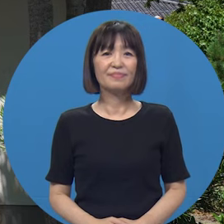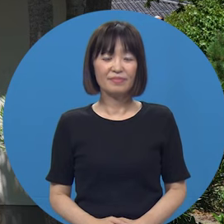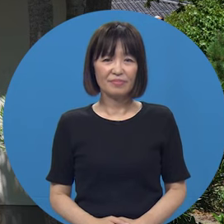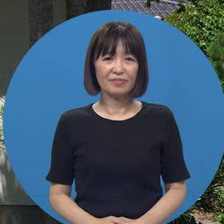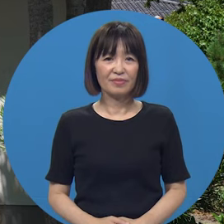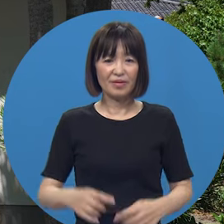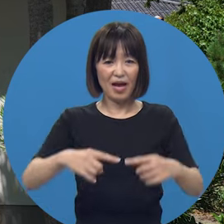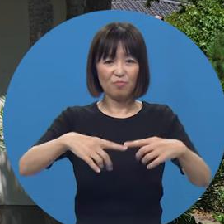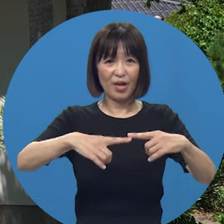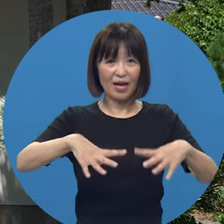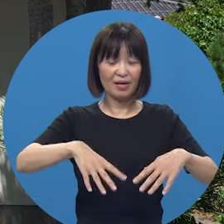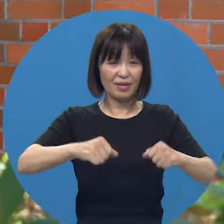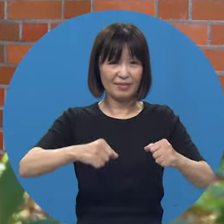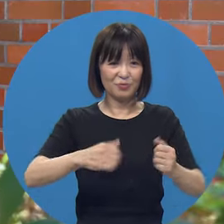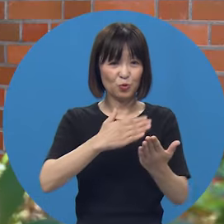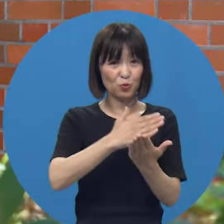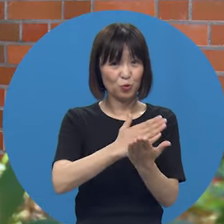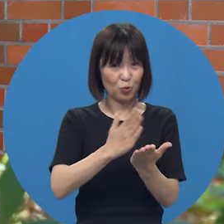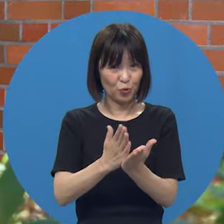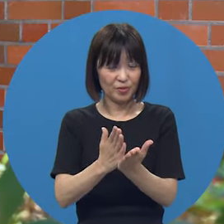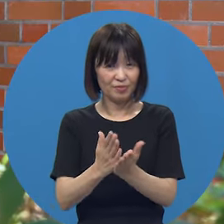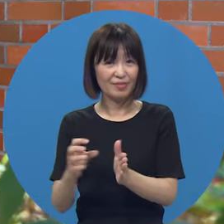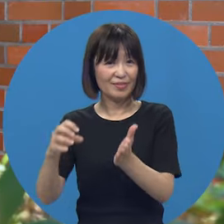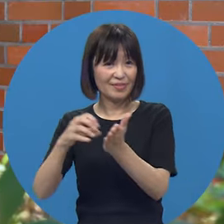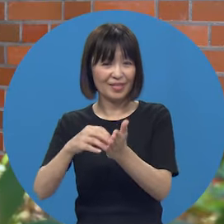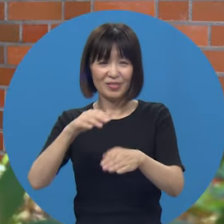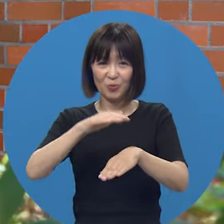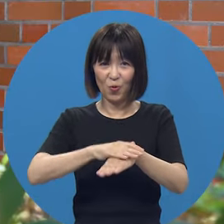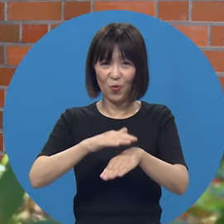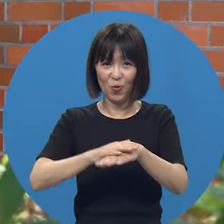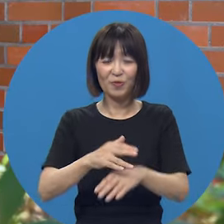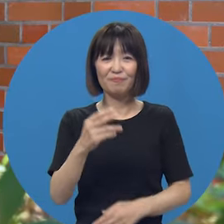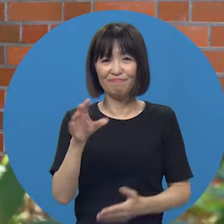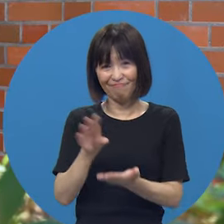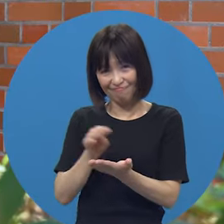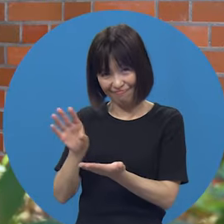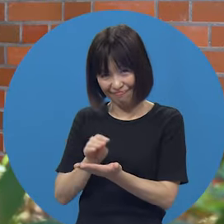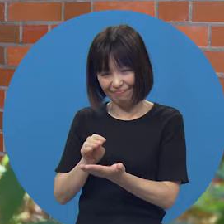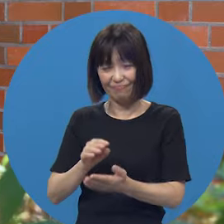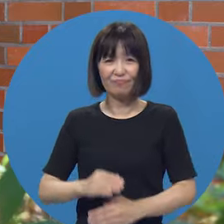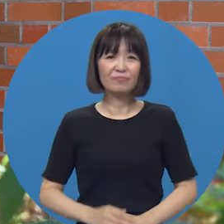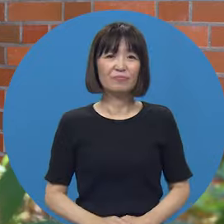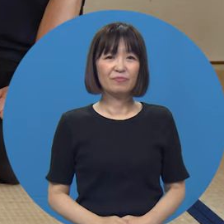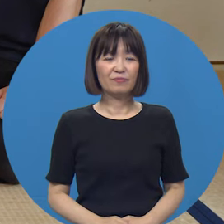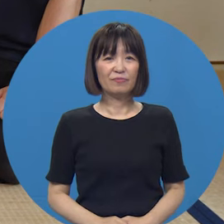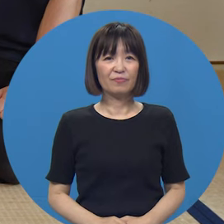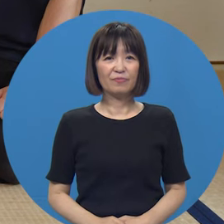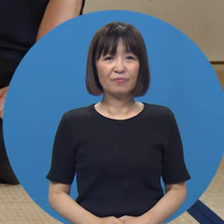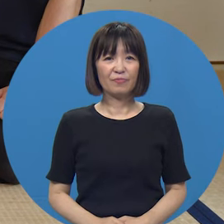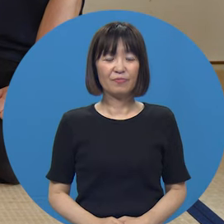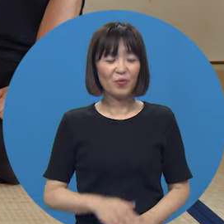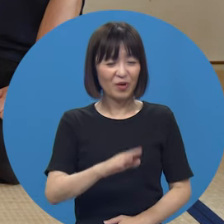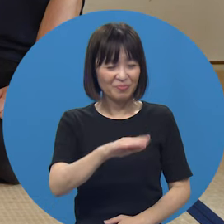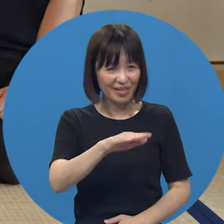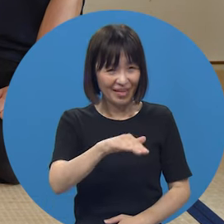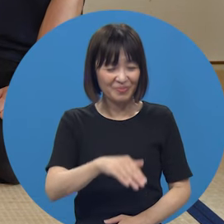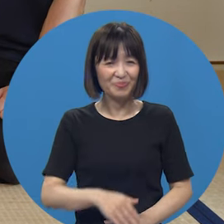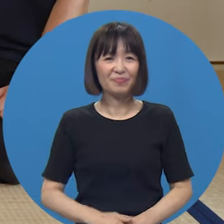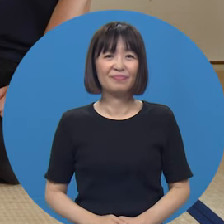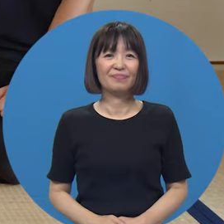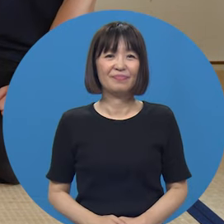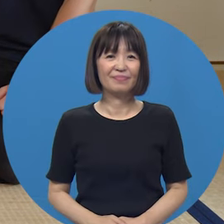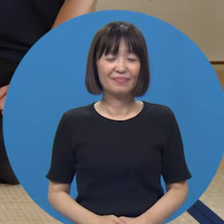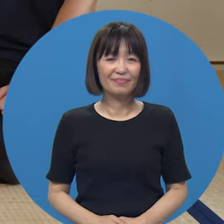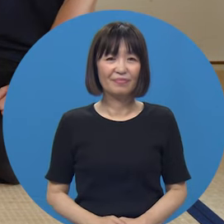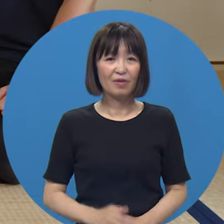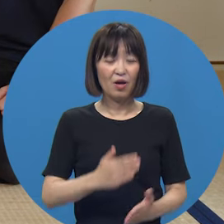関心ブレーカーの種類と設置方法を取材してきました。 鳥取東高校ふれあい館。 岡村さん、関心